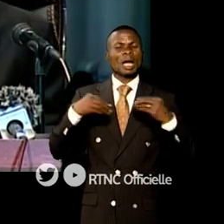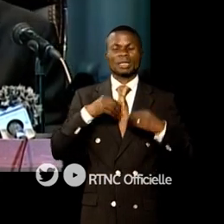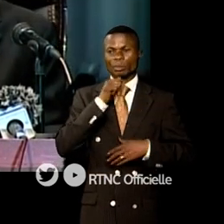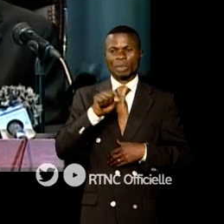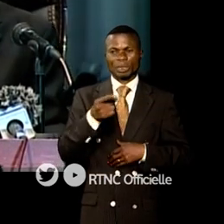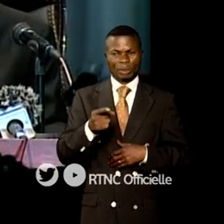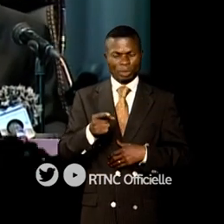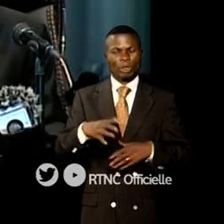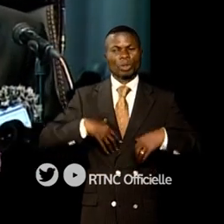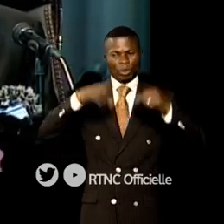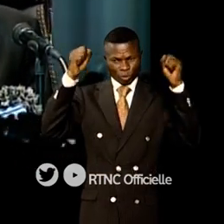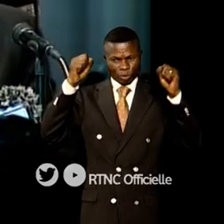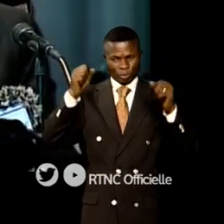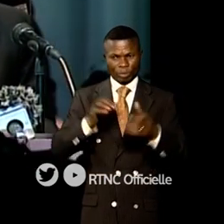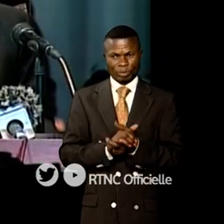Alors,